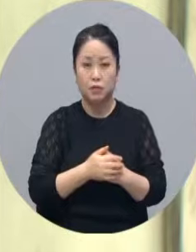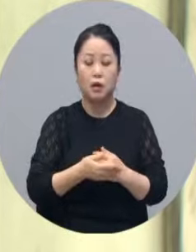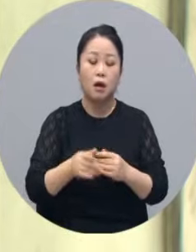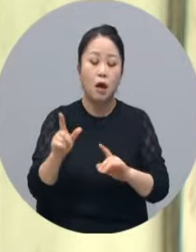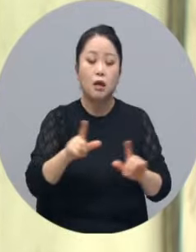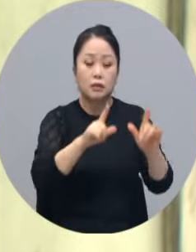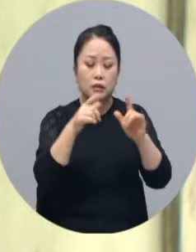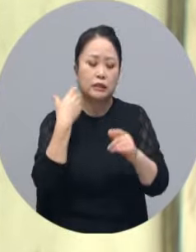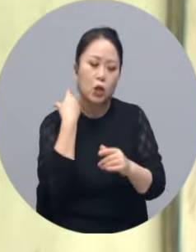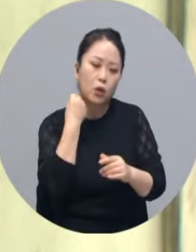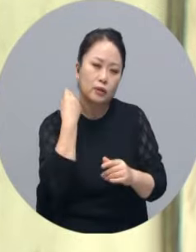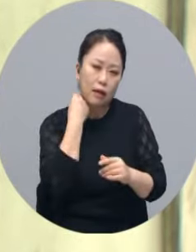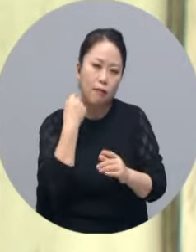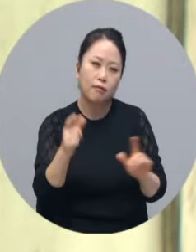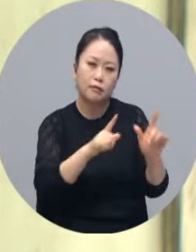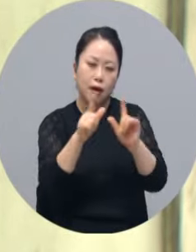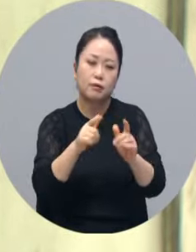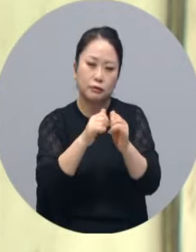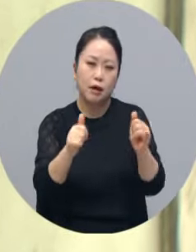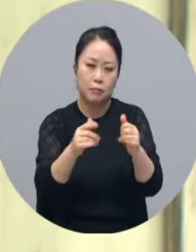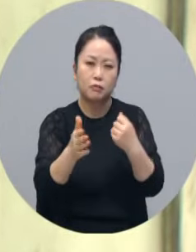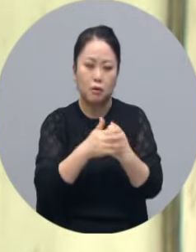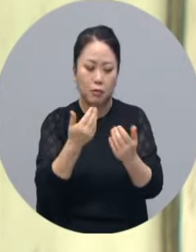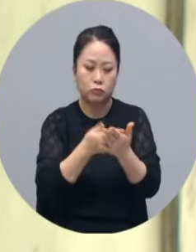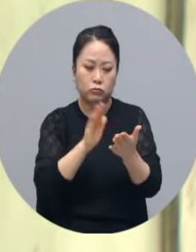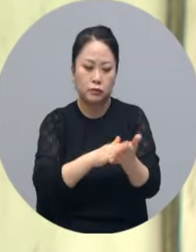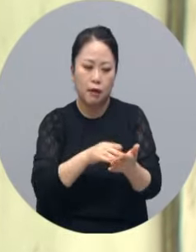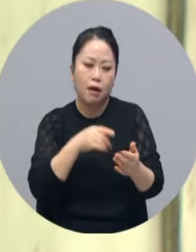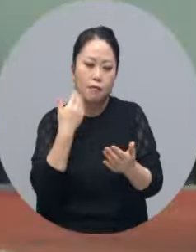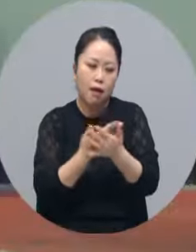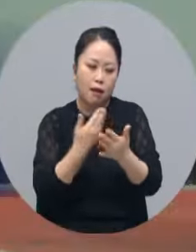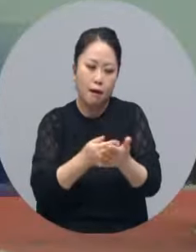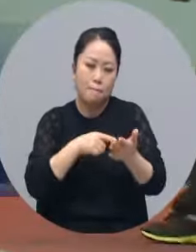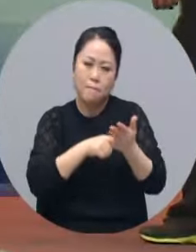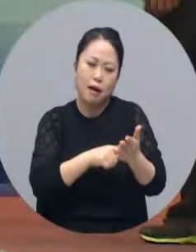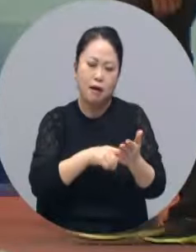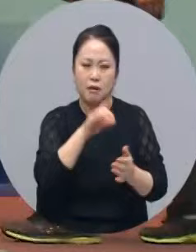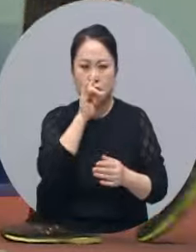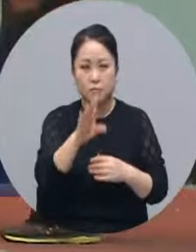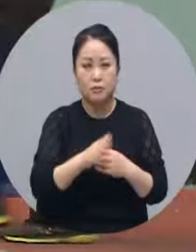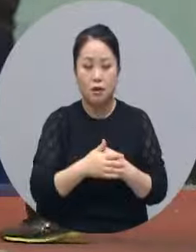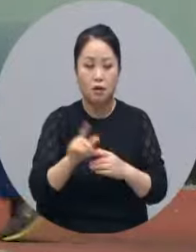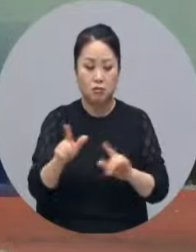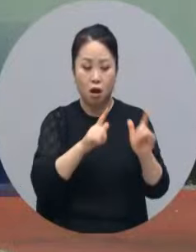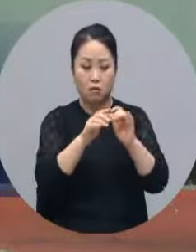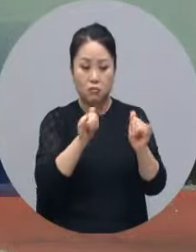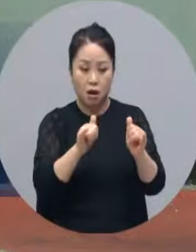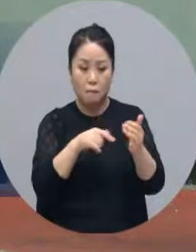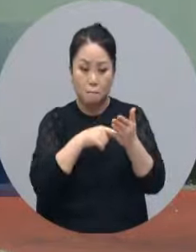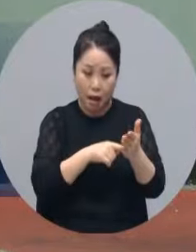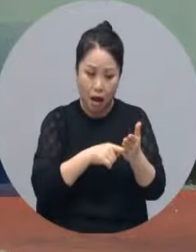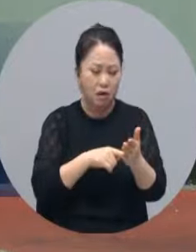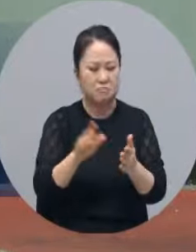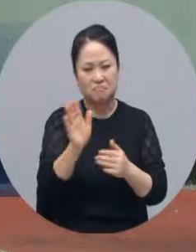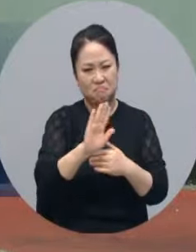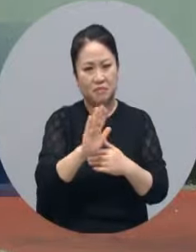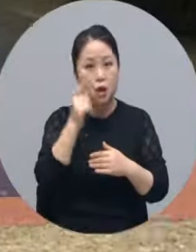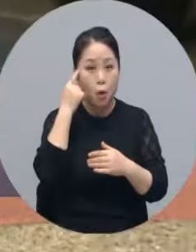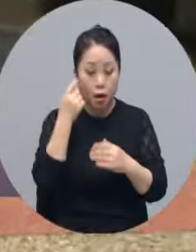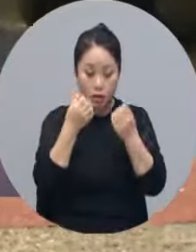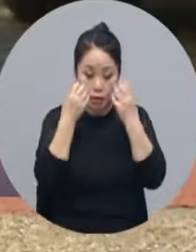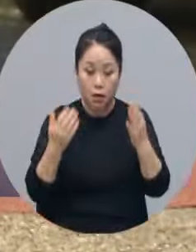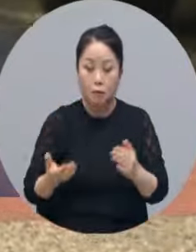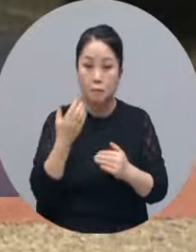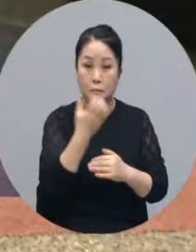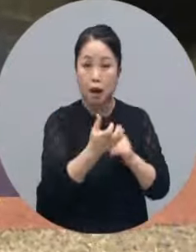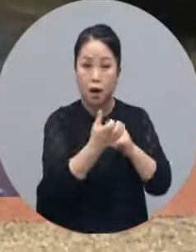때문에 수리를 적극 요구하긴 쉽지 않습니다. 사는 사람은 안 바꿔주고도 고장 안 나면 부터 애로상이 제일 많지요. 새로 들어오면 새로